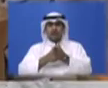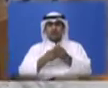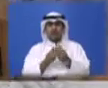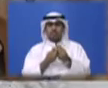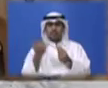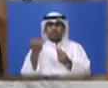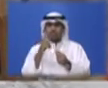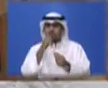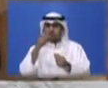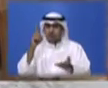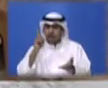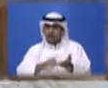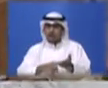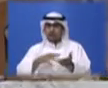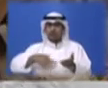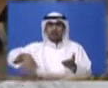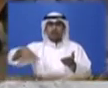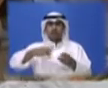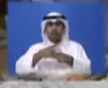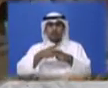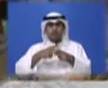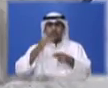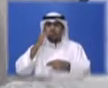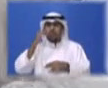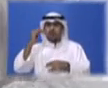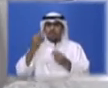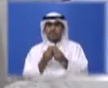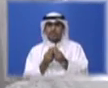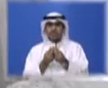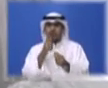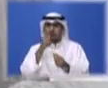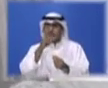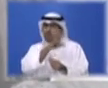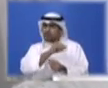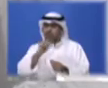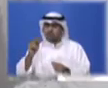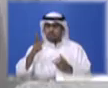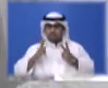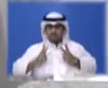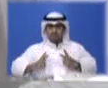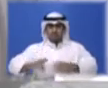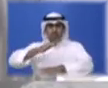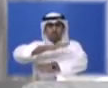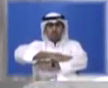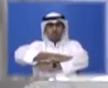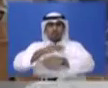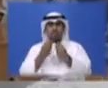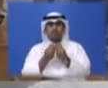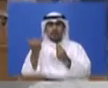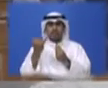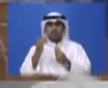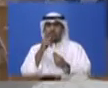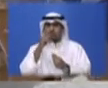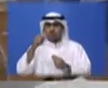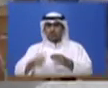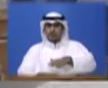الطلبة حرصهم ليكونوا سفراء حقيقيين للكويت كما يرى دوما سمو الشيخ صباح الأحمد جابر